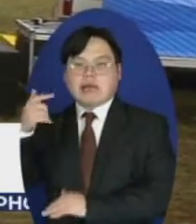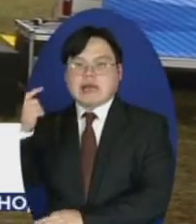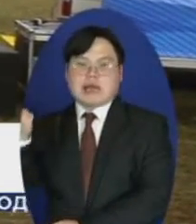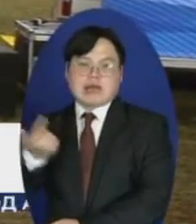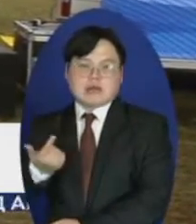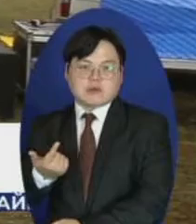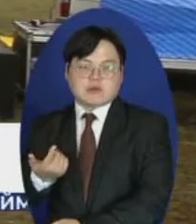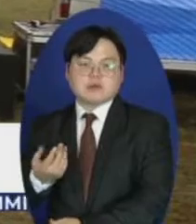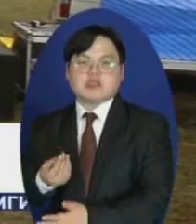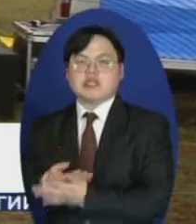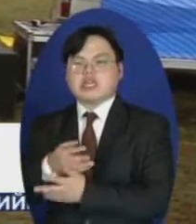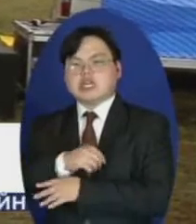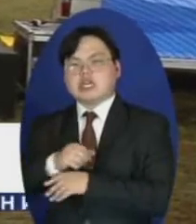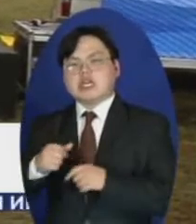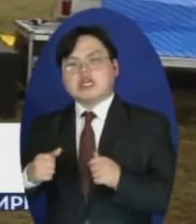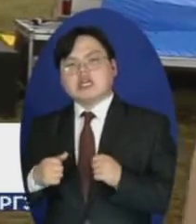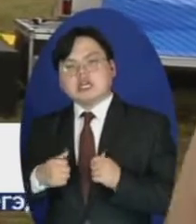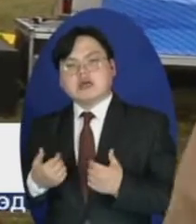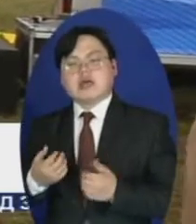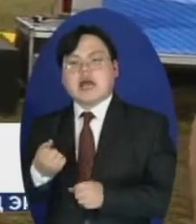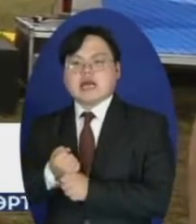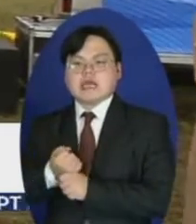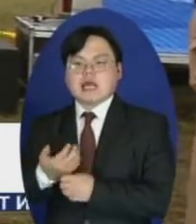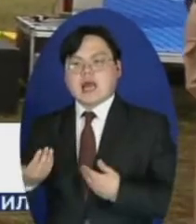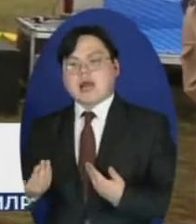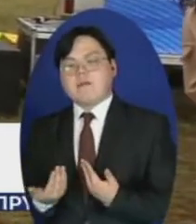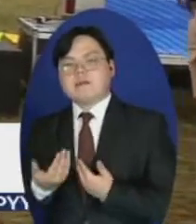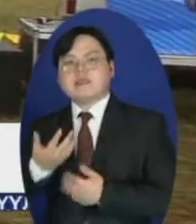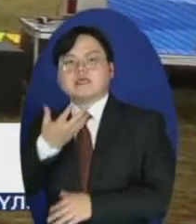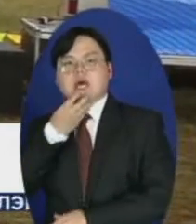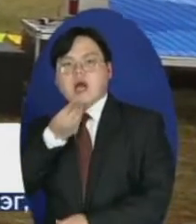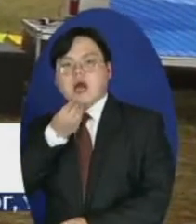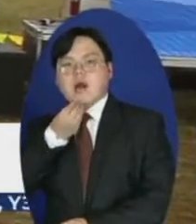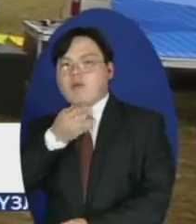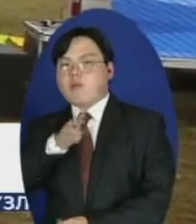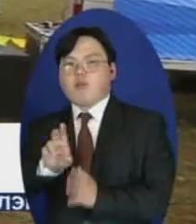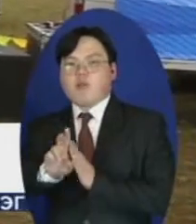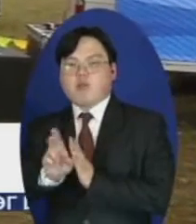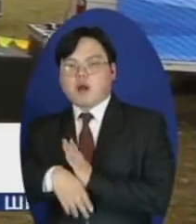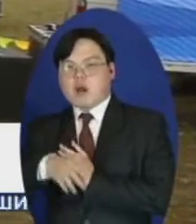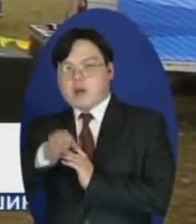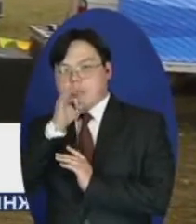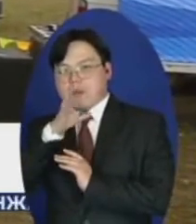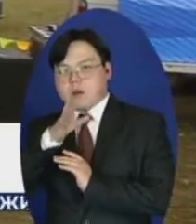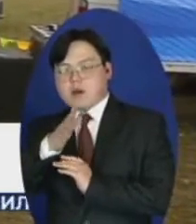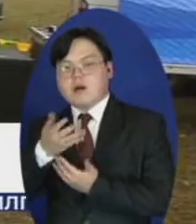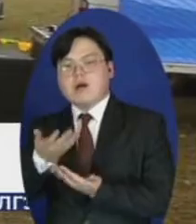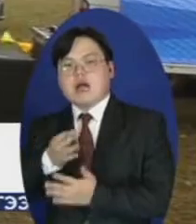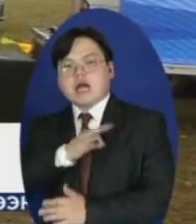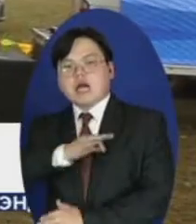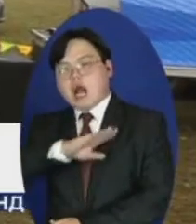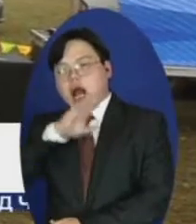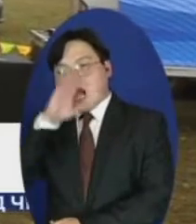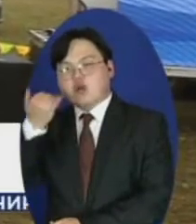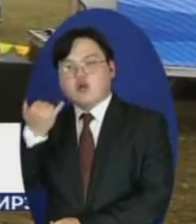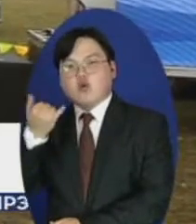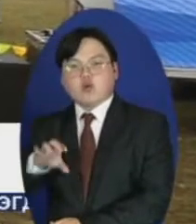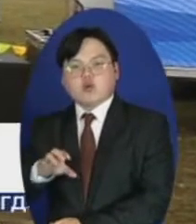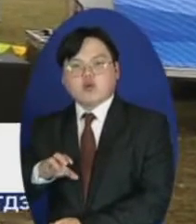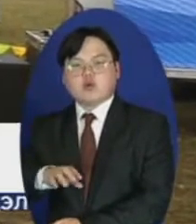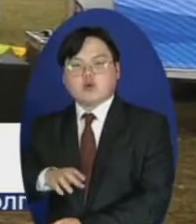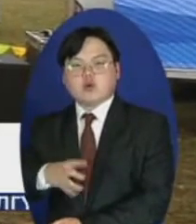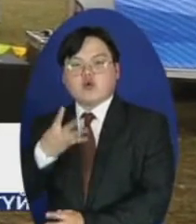зэгтээ урдсан. За, ард иргэд маань жирийн одоо ажиллаж амьдрахын болцоо багтай. За, хэрэглээний халуун ус одоо дөрвөн